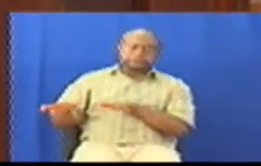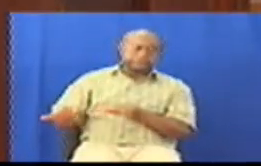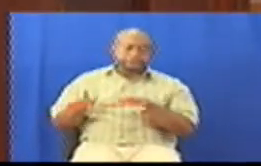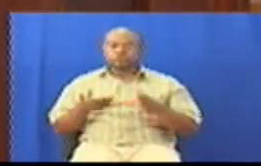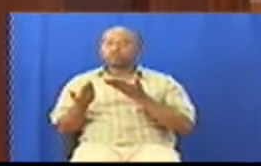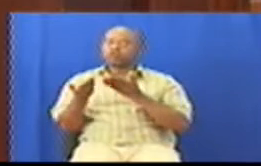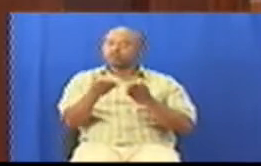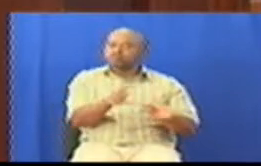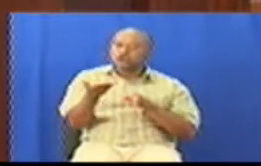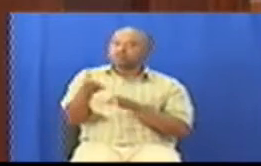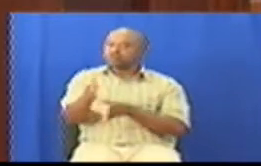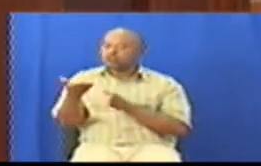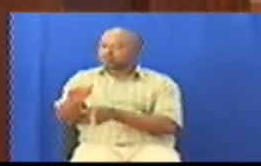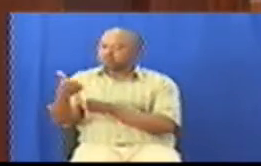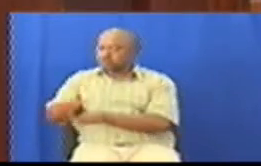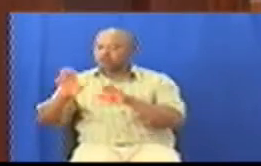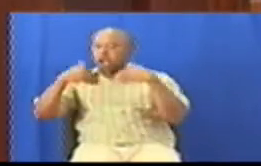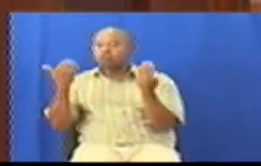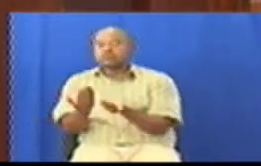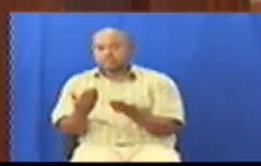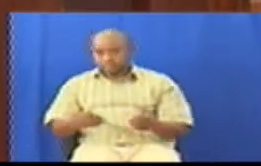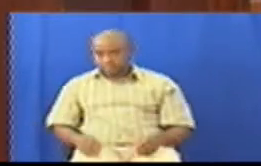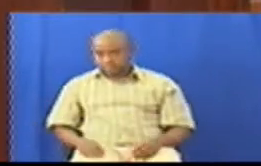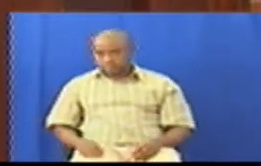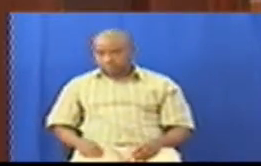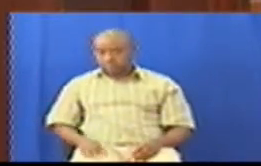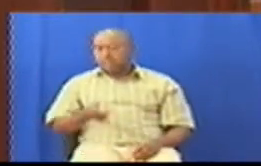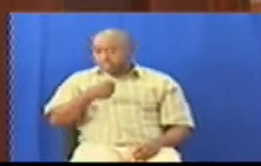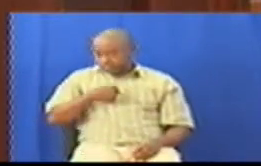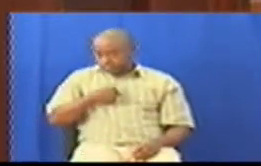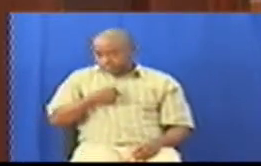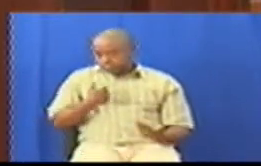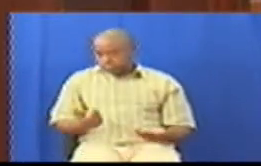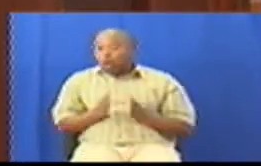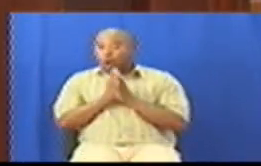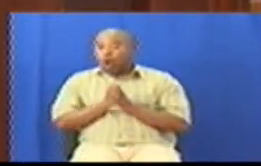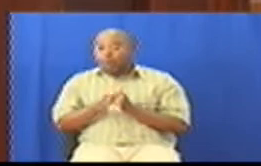Mheshimiwa Spika, naomba tuungane na Mheshimiwa Rais